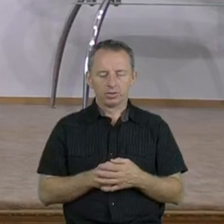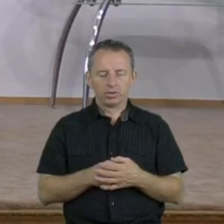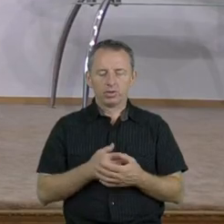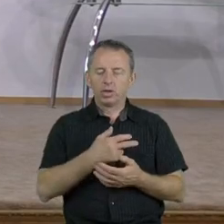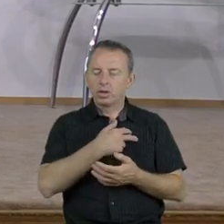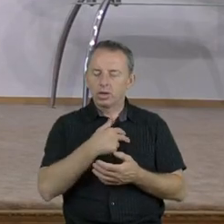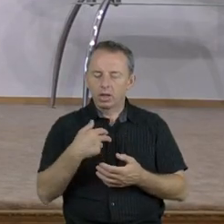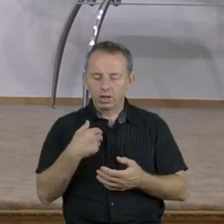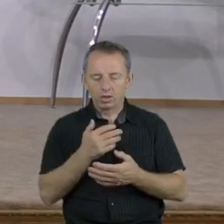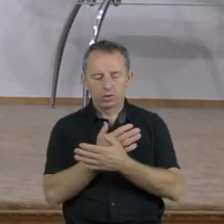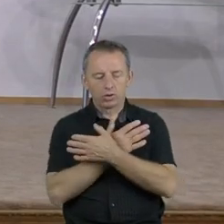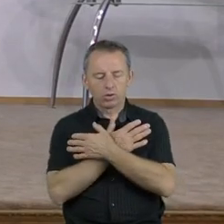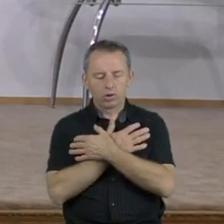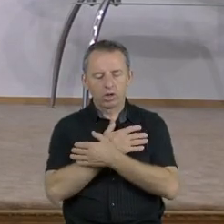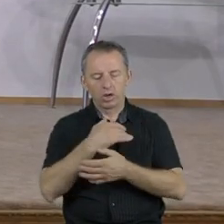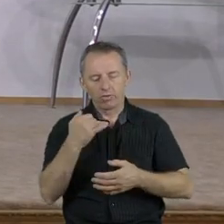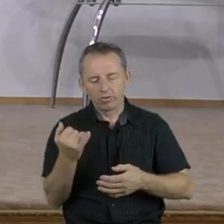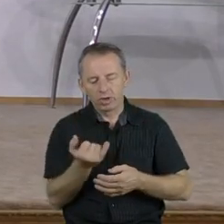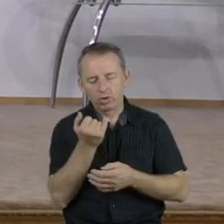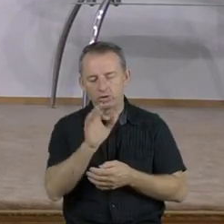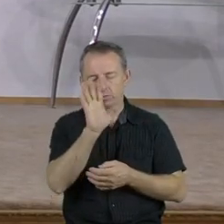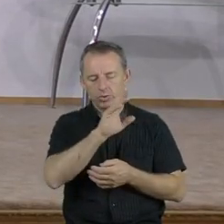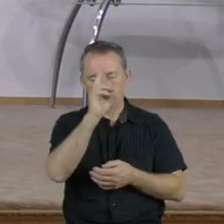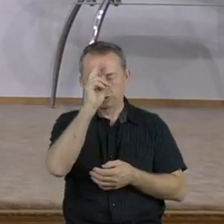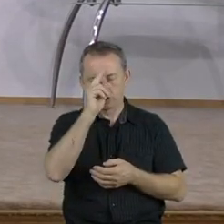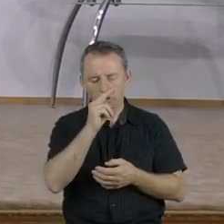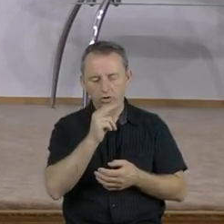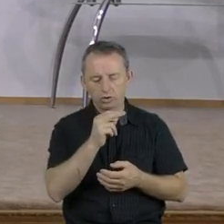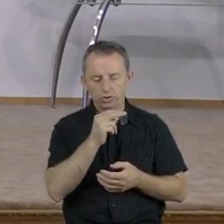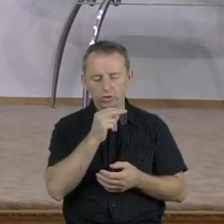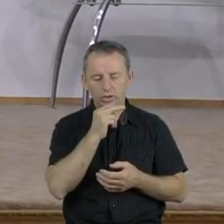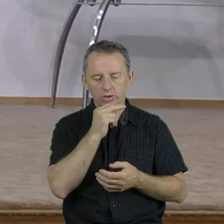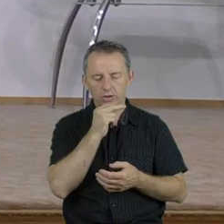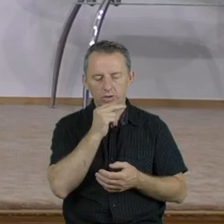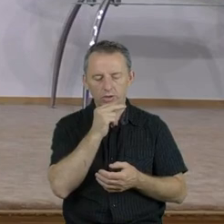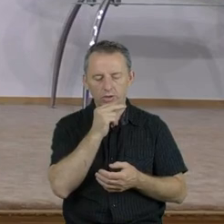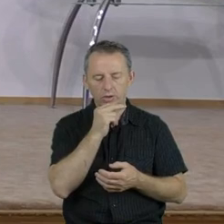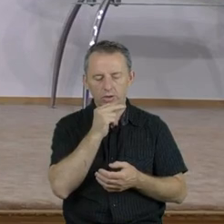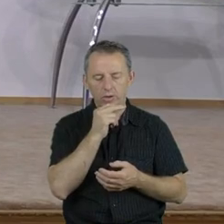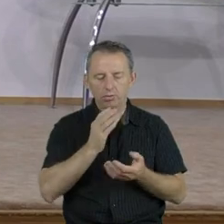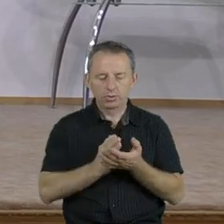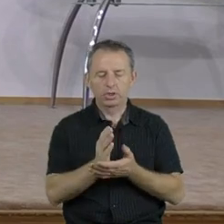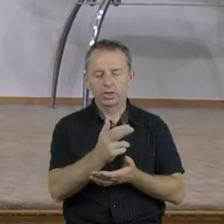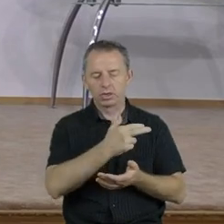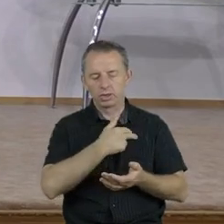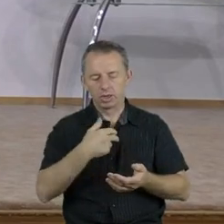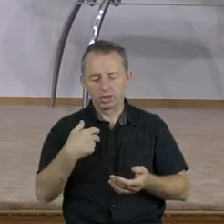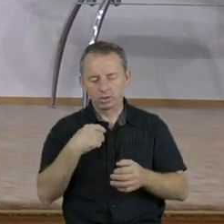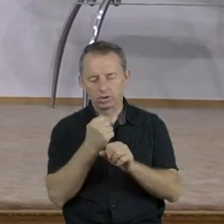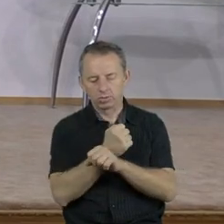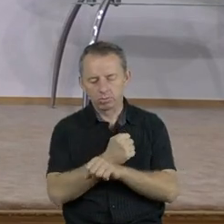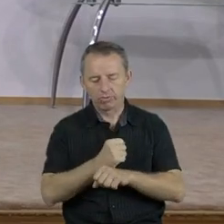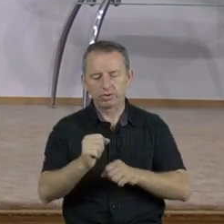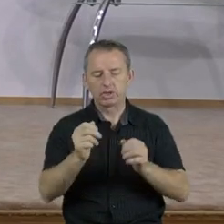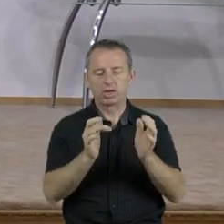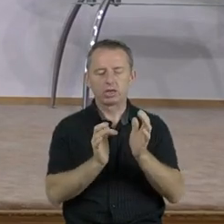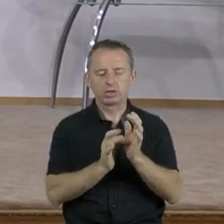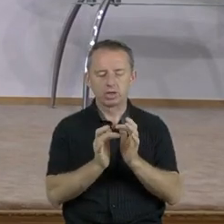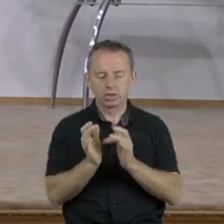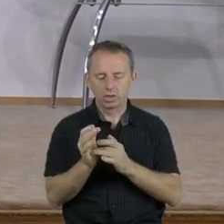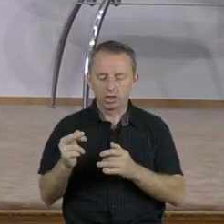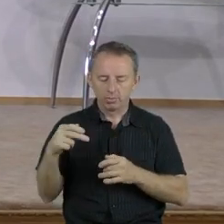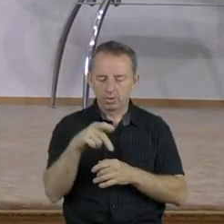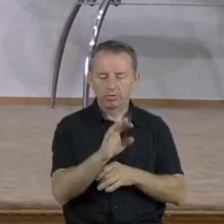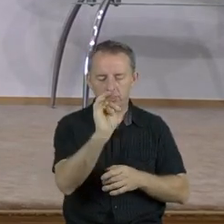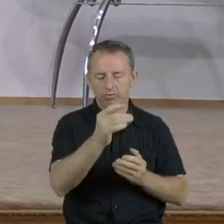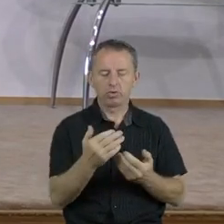Nasz ukochany, wiekuisty Boże, Ojcze, przez naszego Zbawiciela, Jezusa Chrystusa, przychodzimy przed